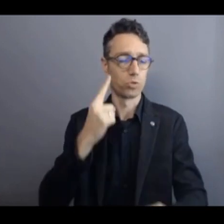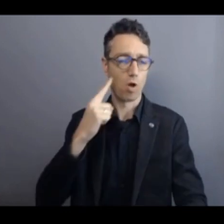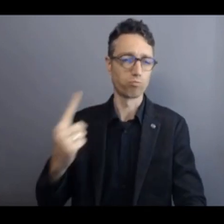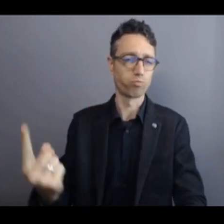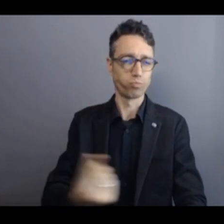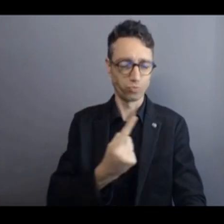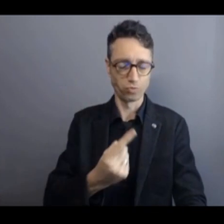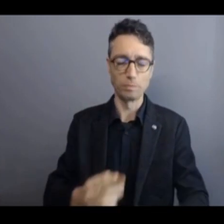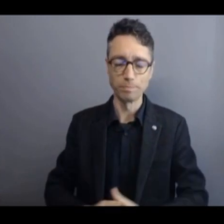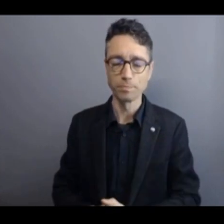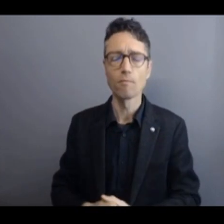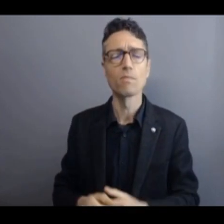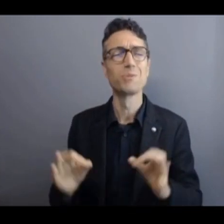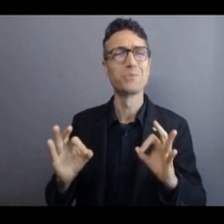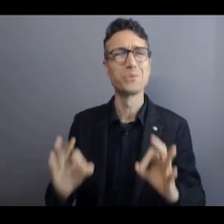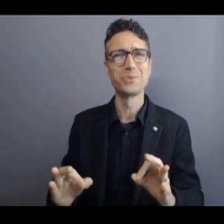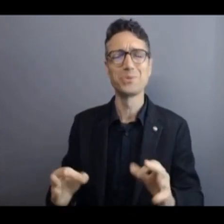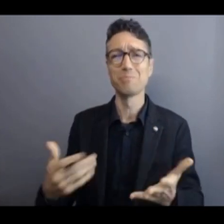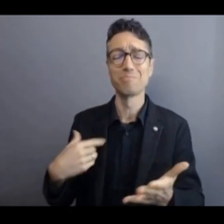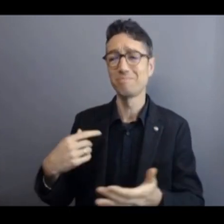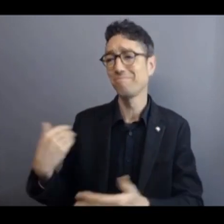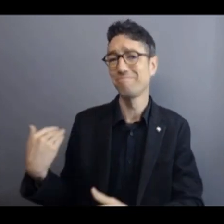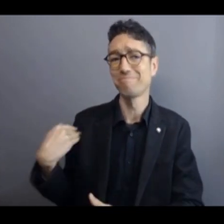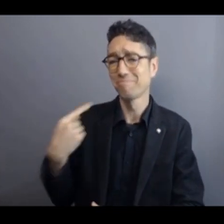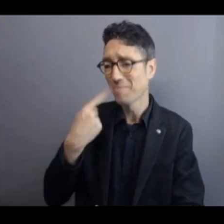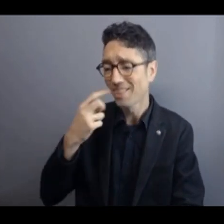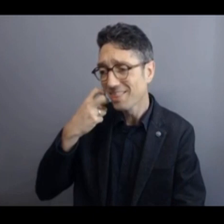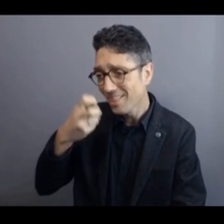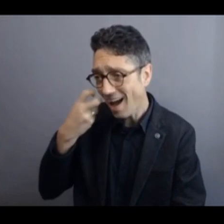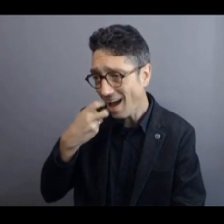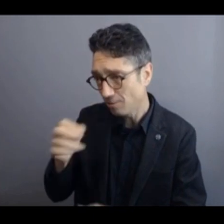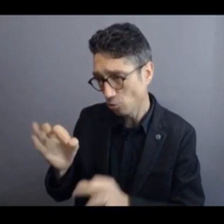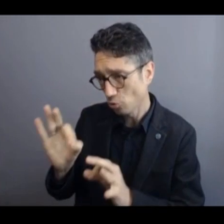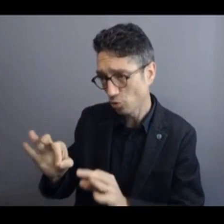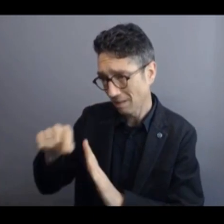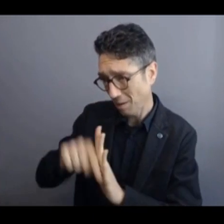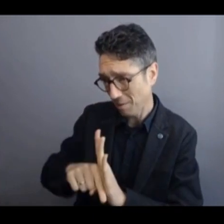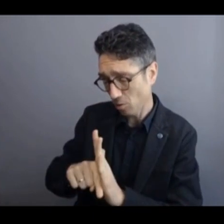mentionné pour le train, mais la réglementation, c'est quelque chose